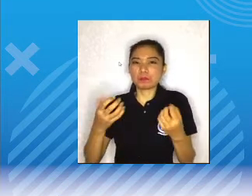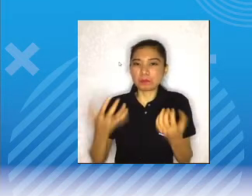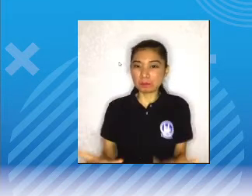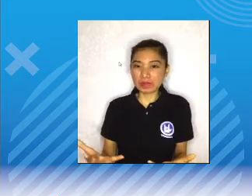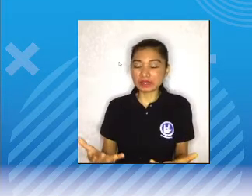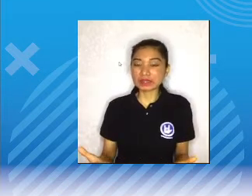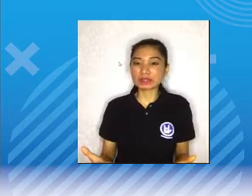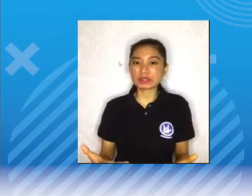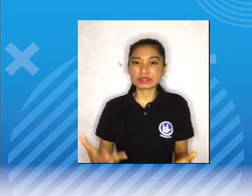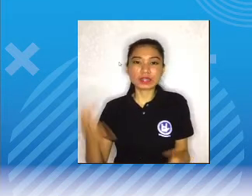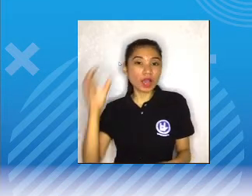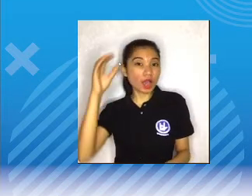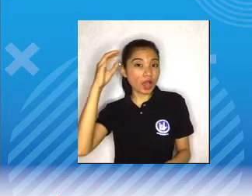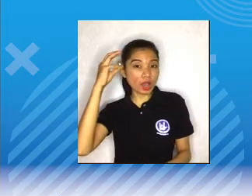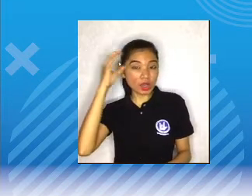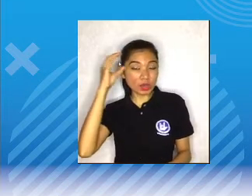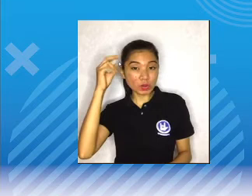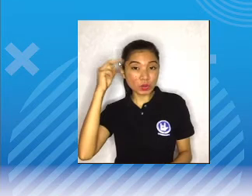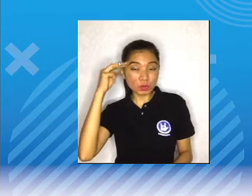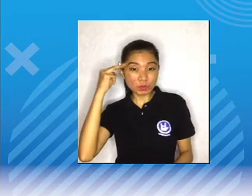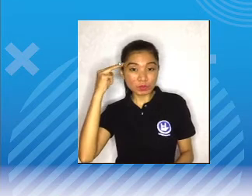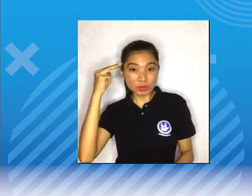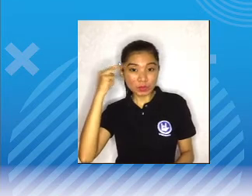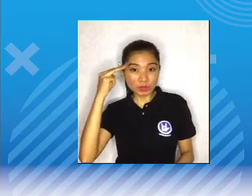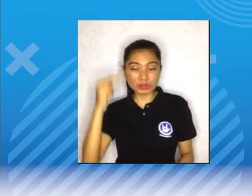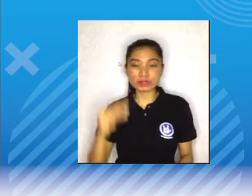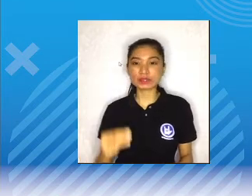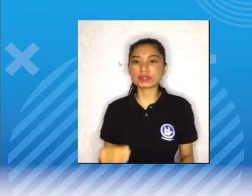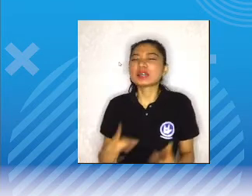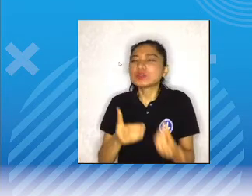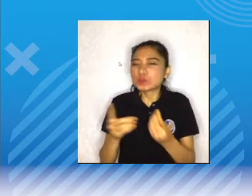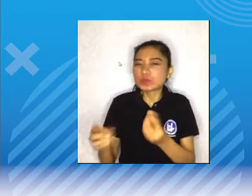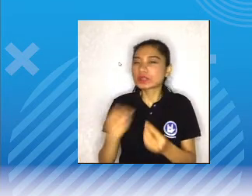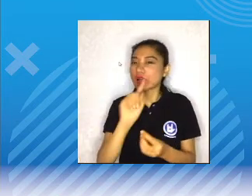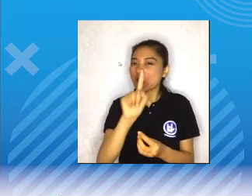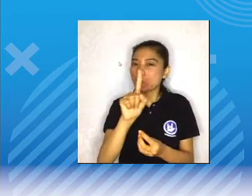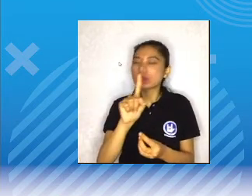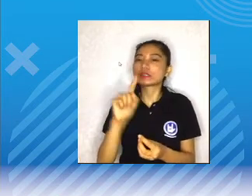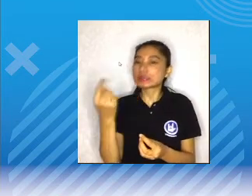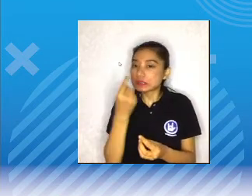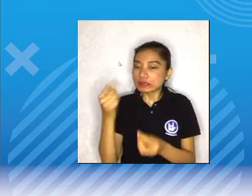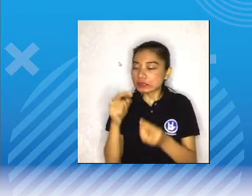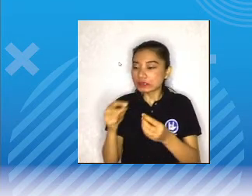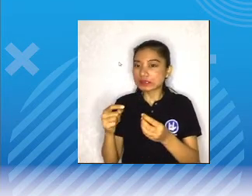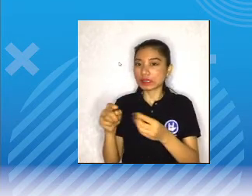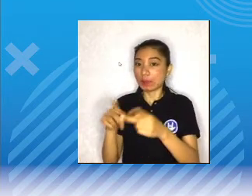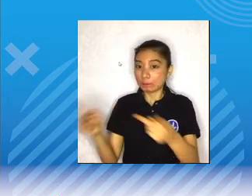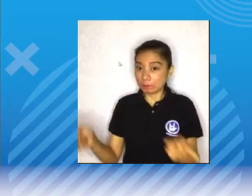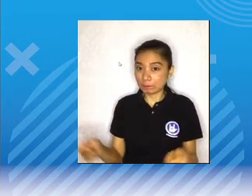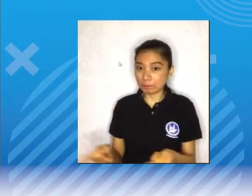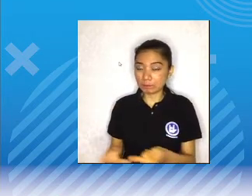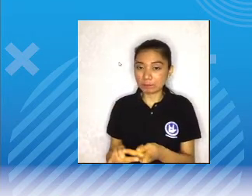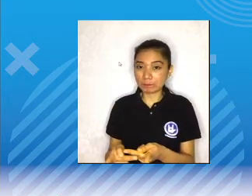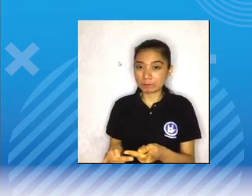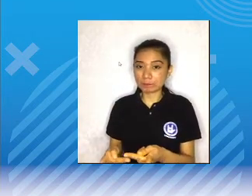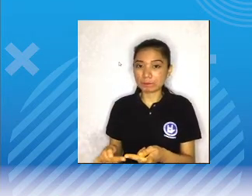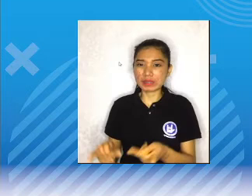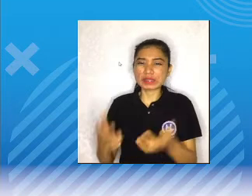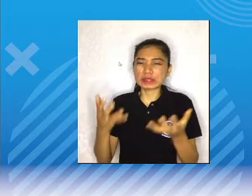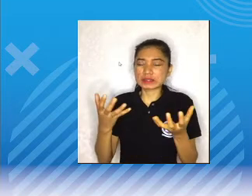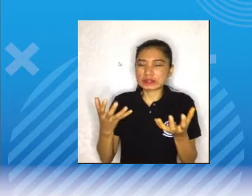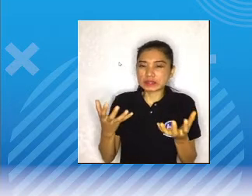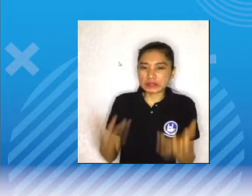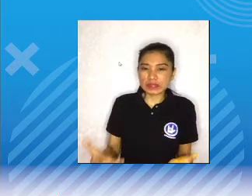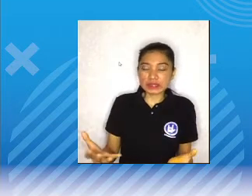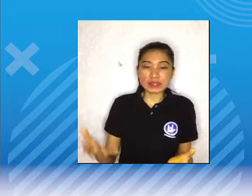in one space. And that's why it's overloading our mental space. And as a result,